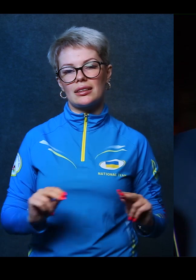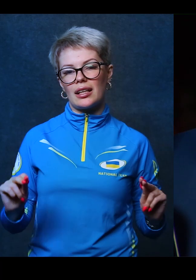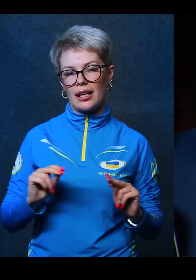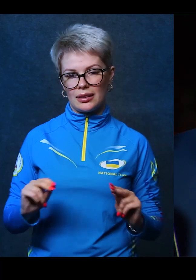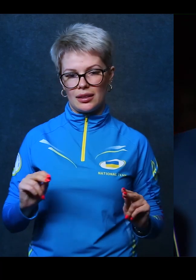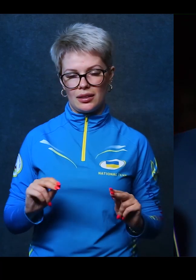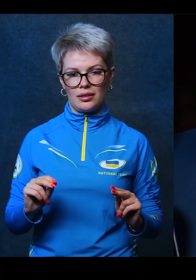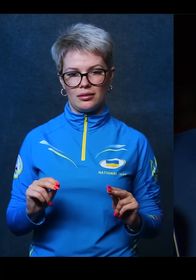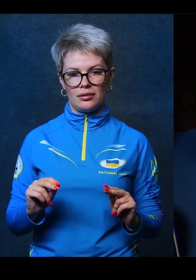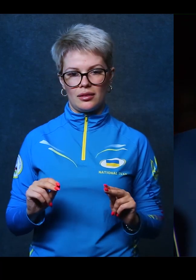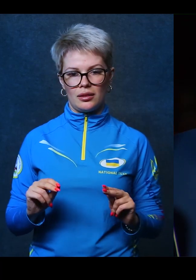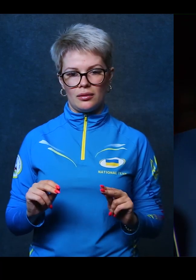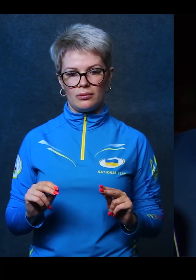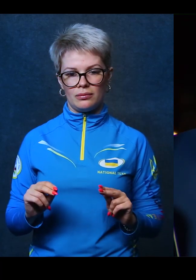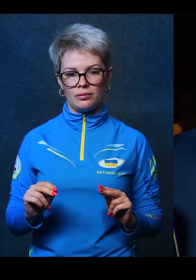тренери,